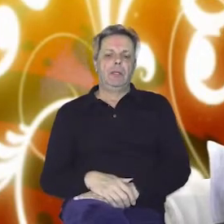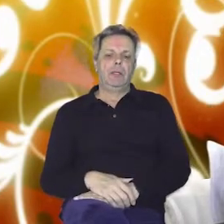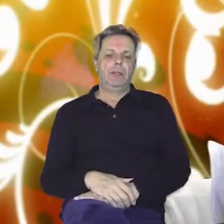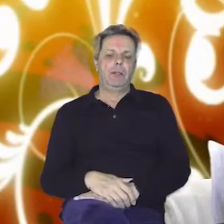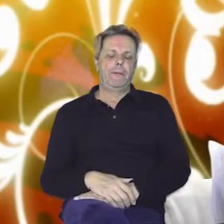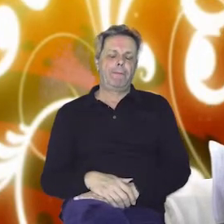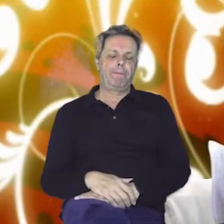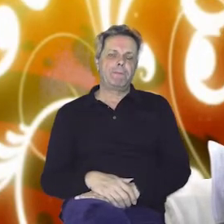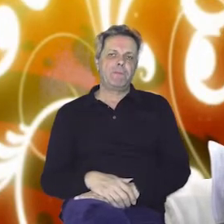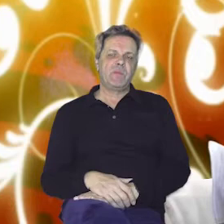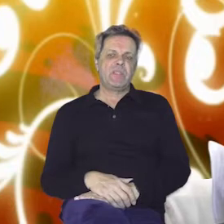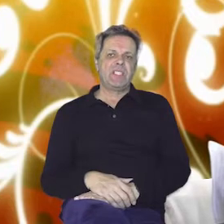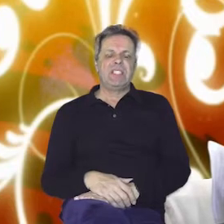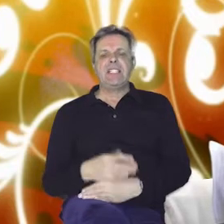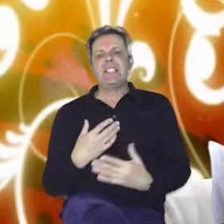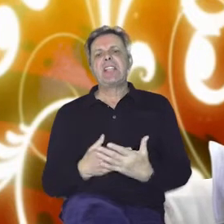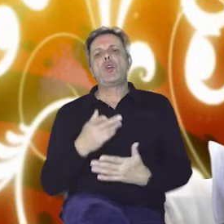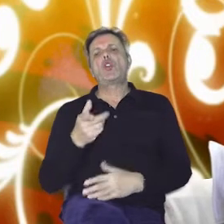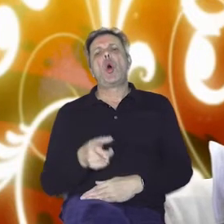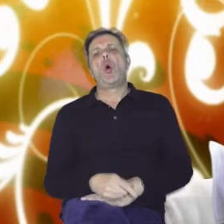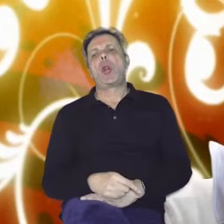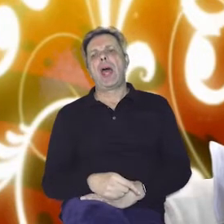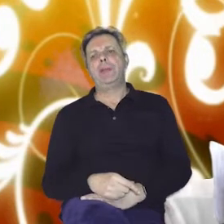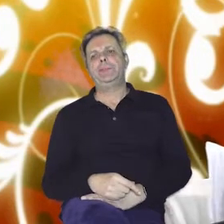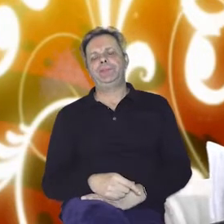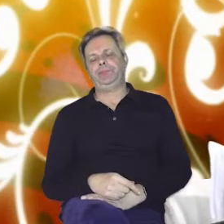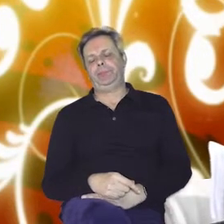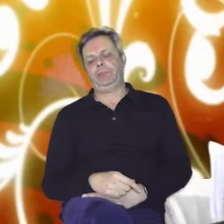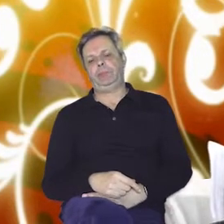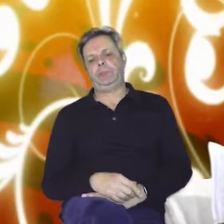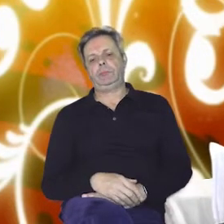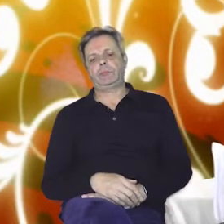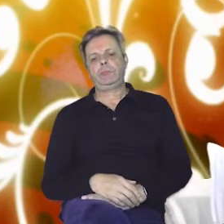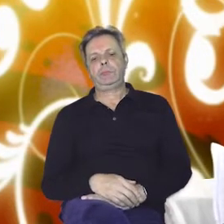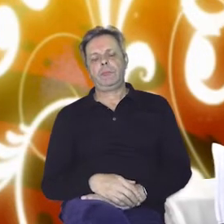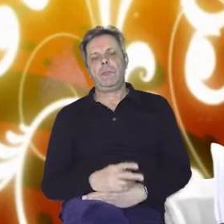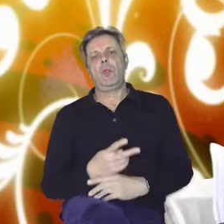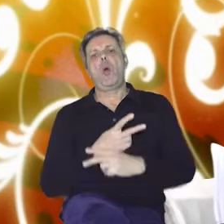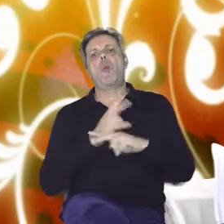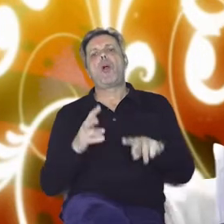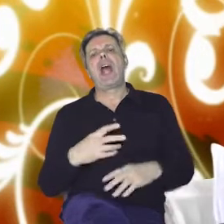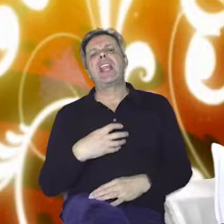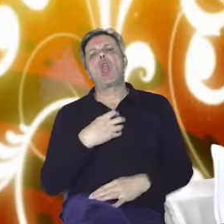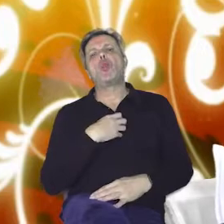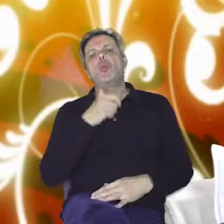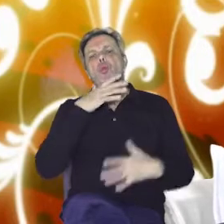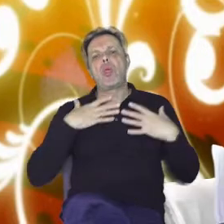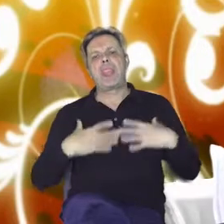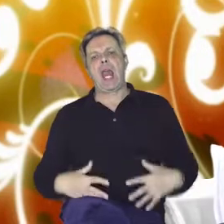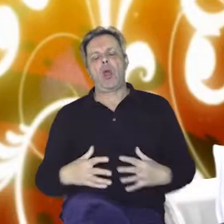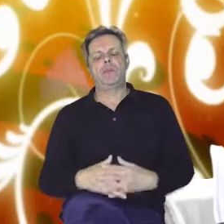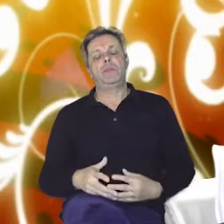zato što vam ona vam nekako, ja bi se usudila reći, obogati i dušu i tijelo i